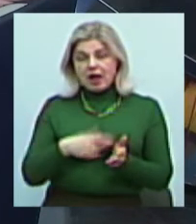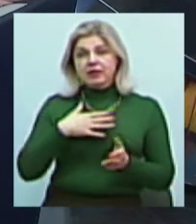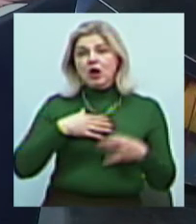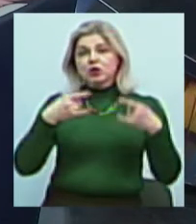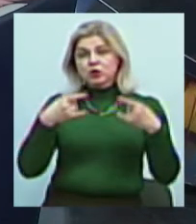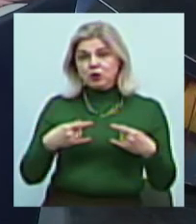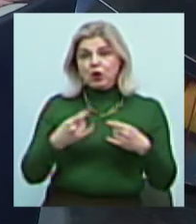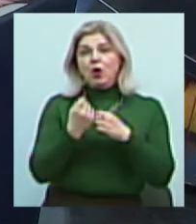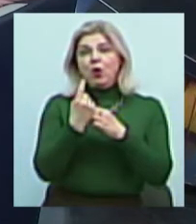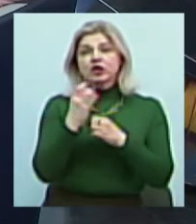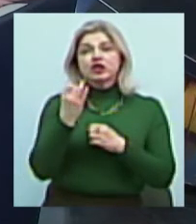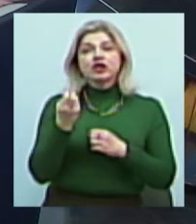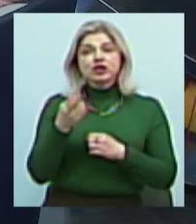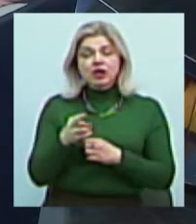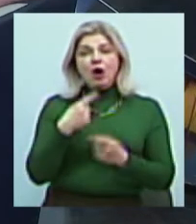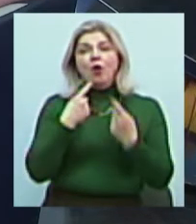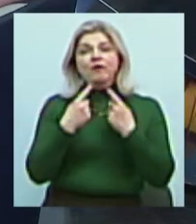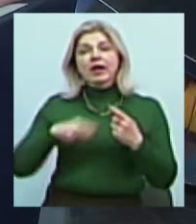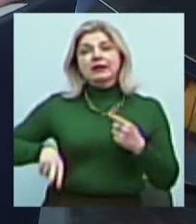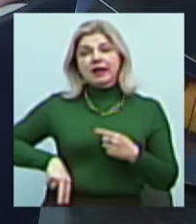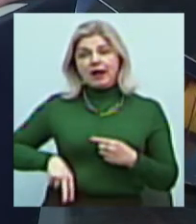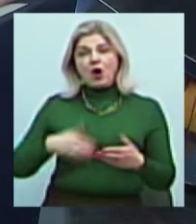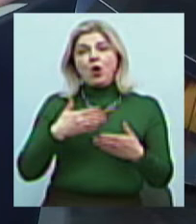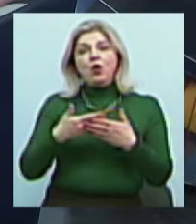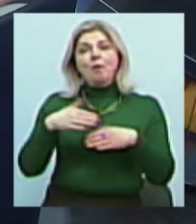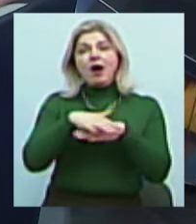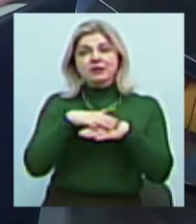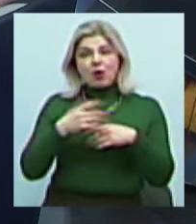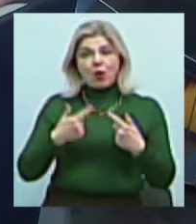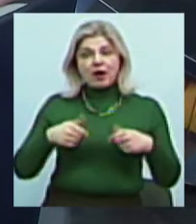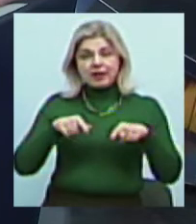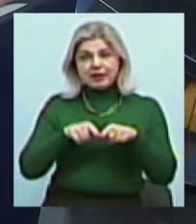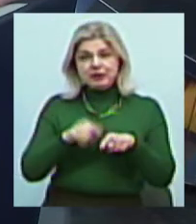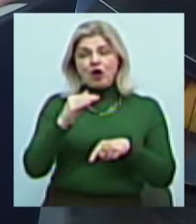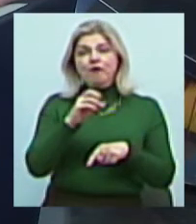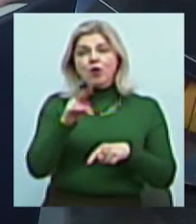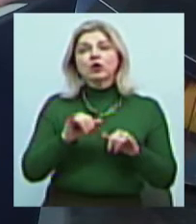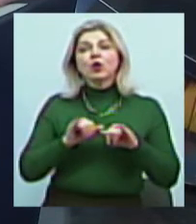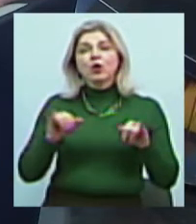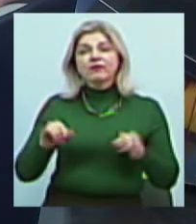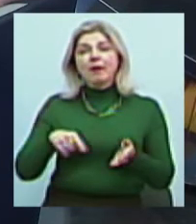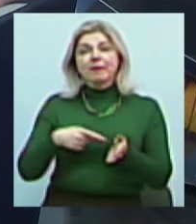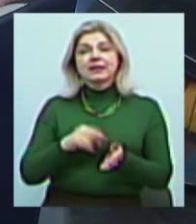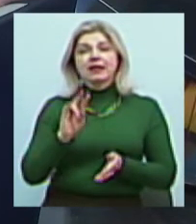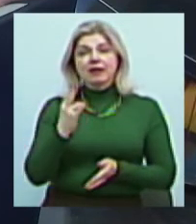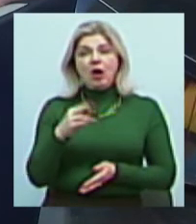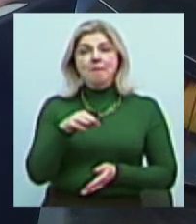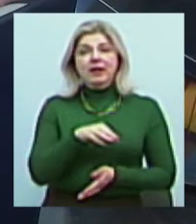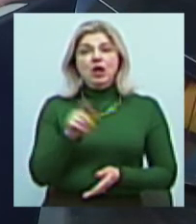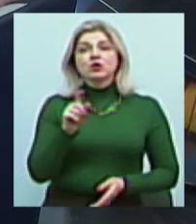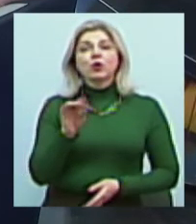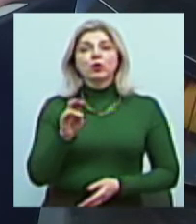студії 11 січня говорив директор громадської організації «Фонд розвитку міста Миколаєва» Михайло